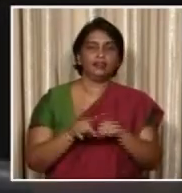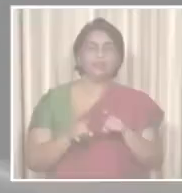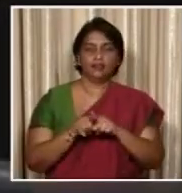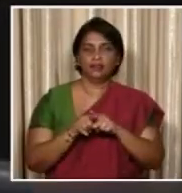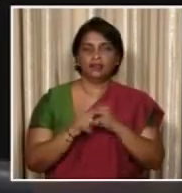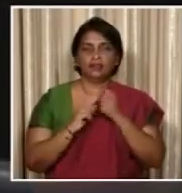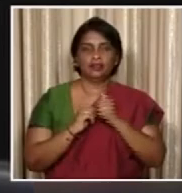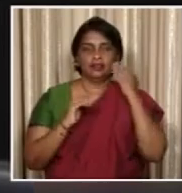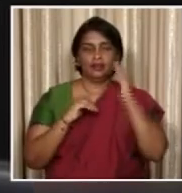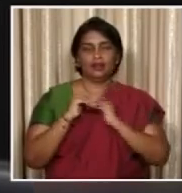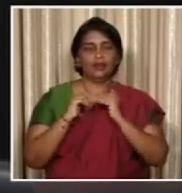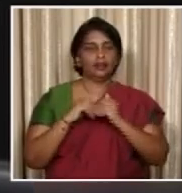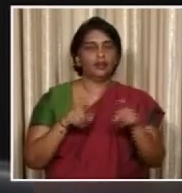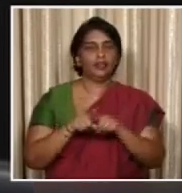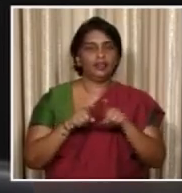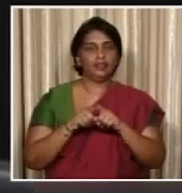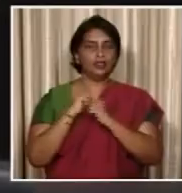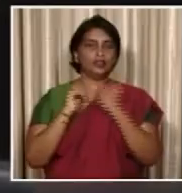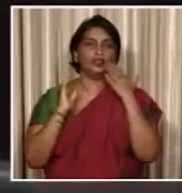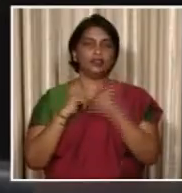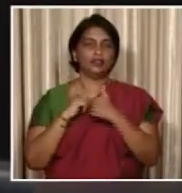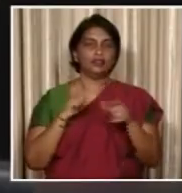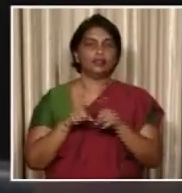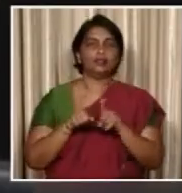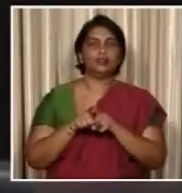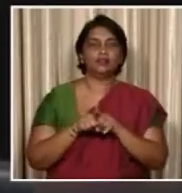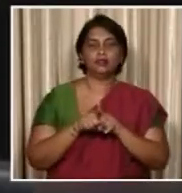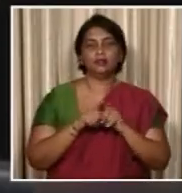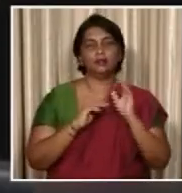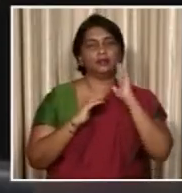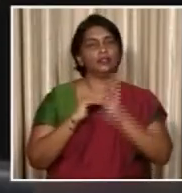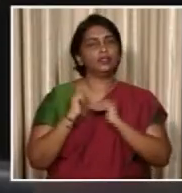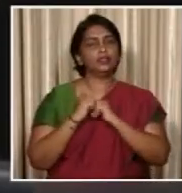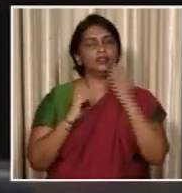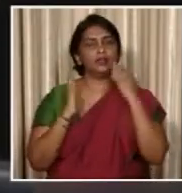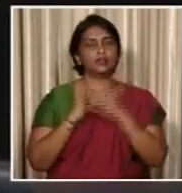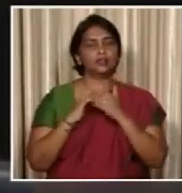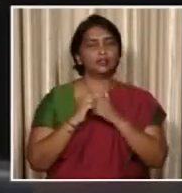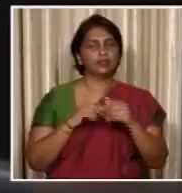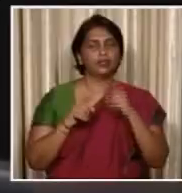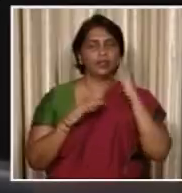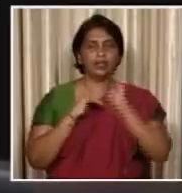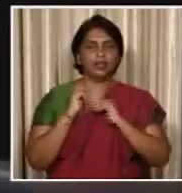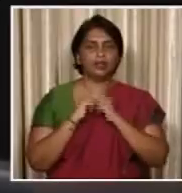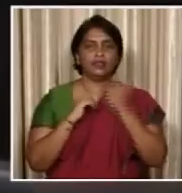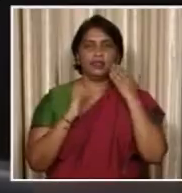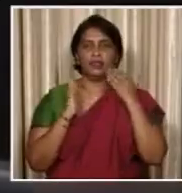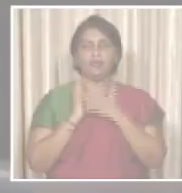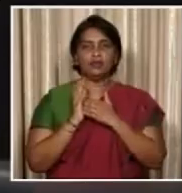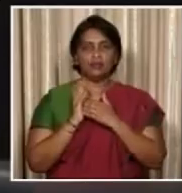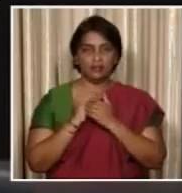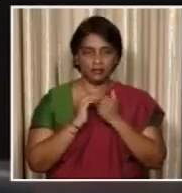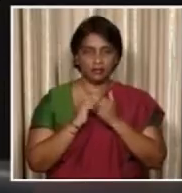නැතුව, ආසියානු සංවර්ධන බැංකුව නැතුව සතේ කිසිම දෙයක් මේ රටේ කරන්න බෑ කියන එක සහතික